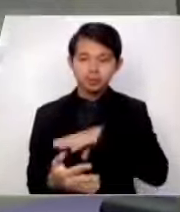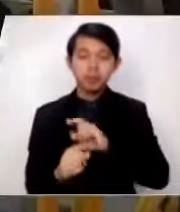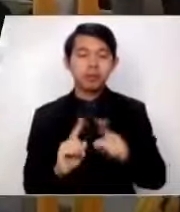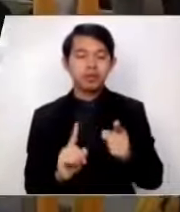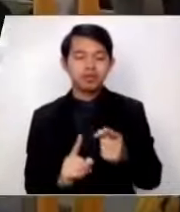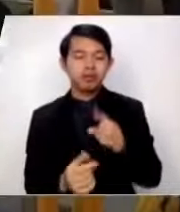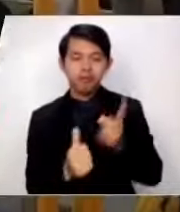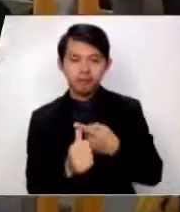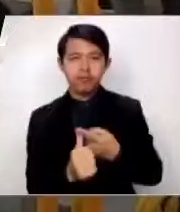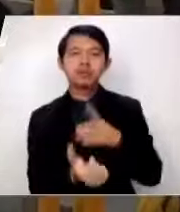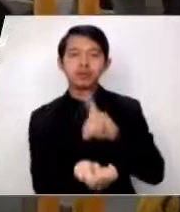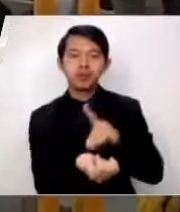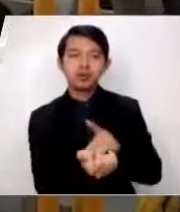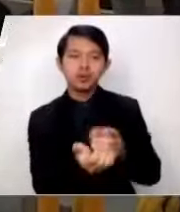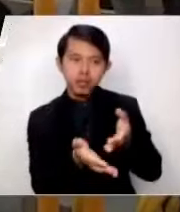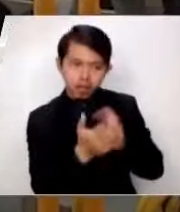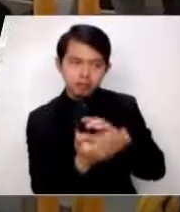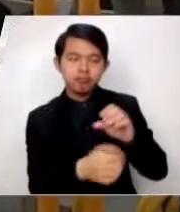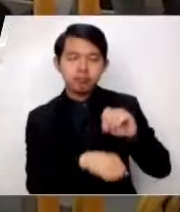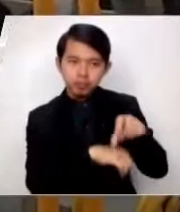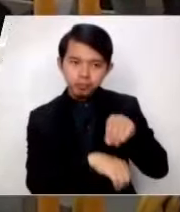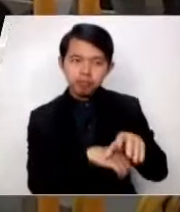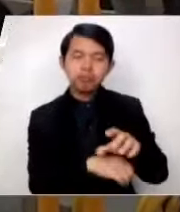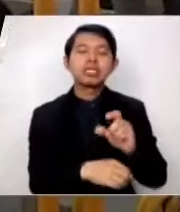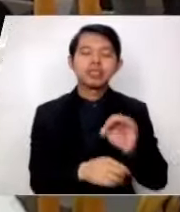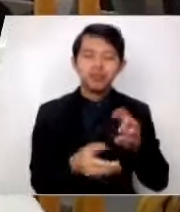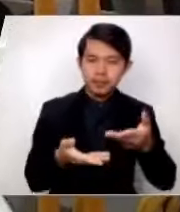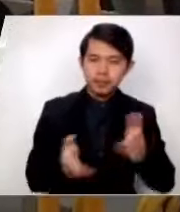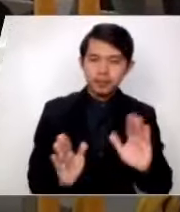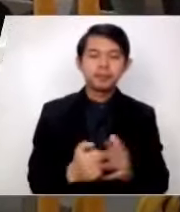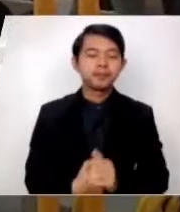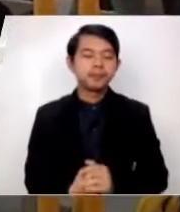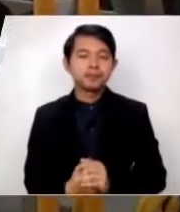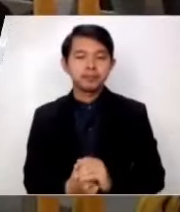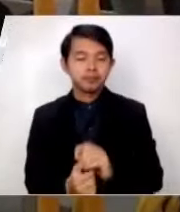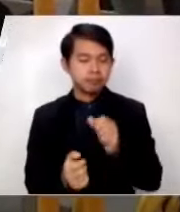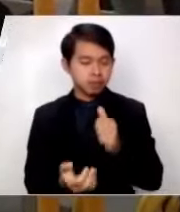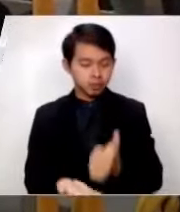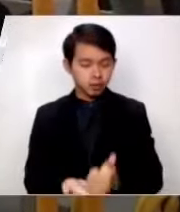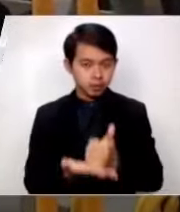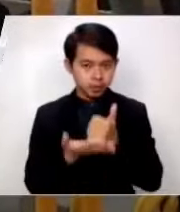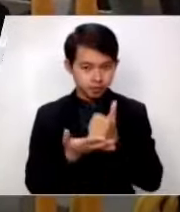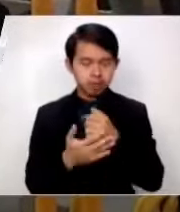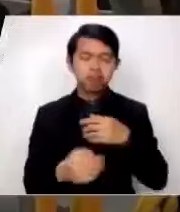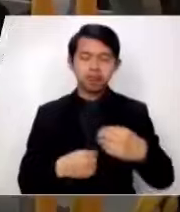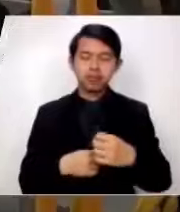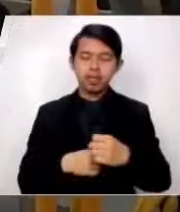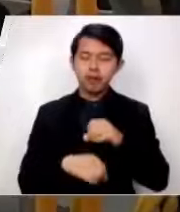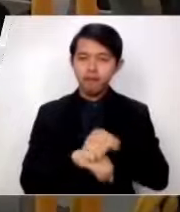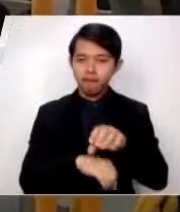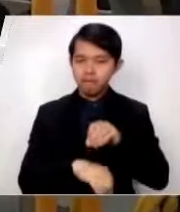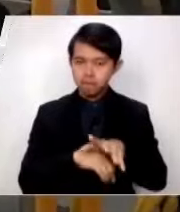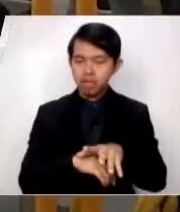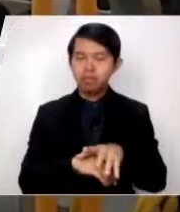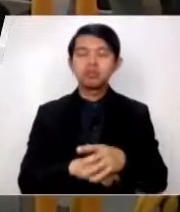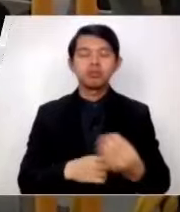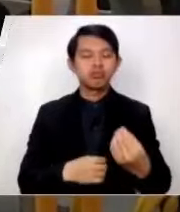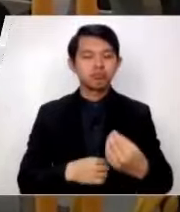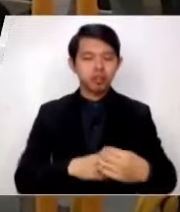clearance. Resistance training makes you leaner, it helps you become stronger, at nire-reduce niya rin yung risk